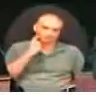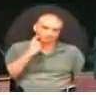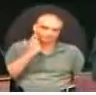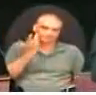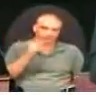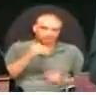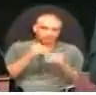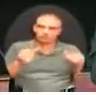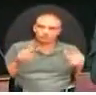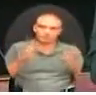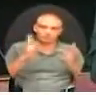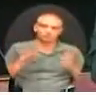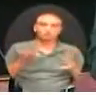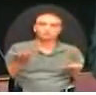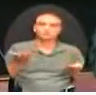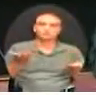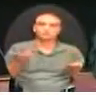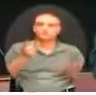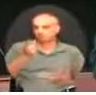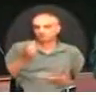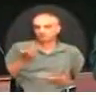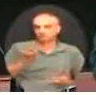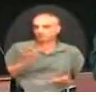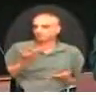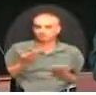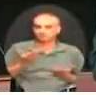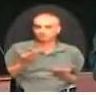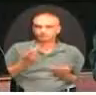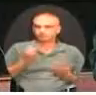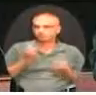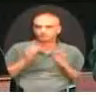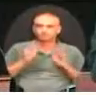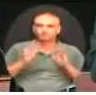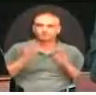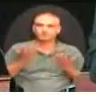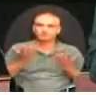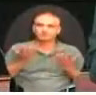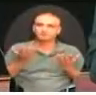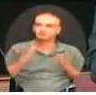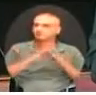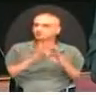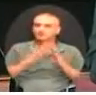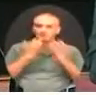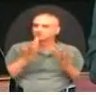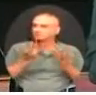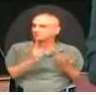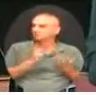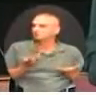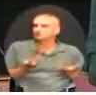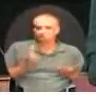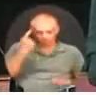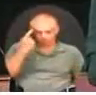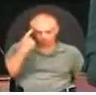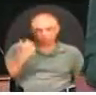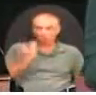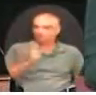יש גבול למה שאפשר לספוג, מה גם שזה עולה לנו באמת מיליונים רבים, וכל הסיפור הזה הוא לא רק סיפור, הרי את